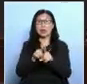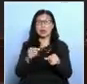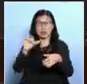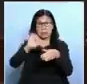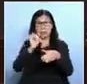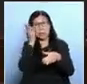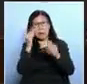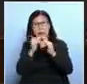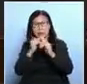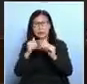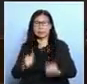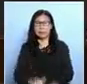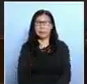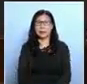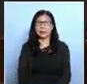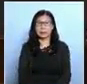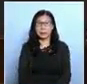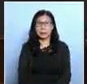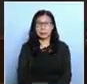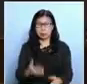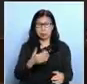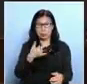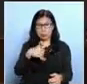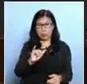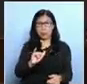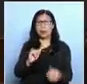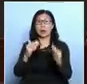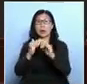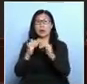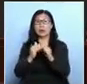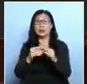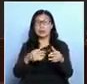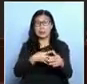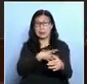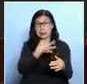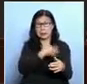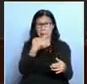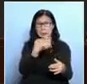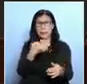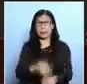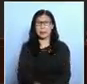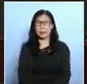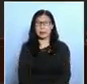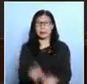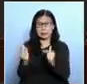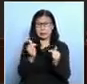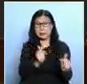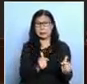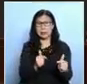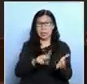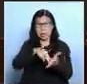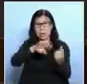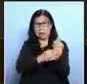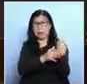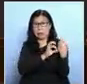Hotel 呢一個地方度出發，就返嚟禮拜三就係繼續開立法